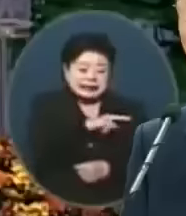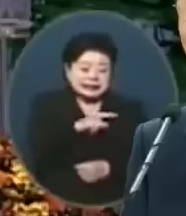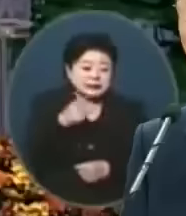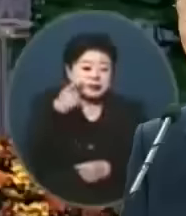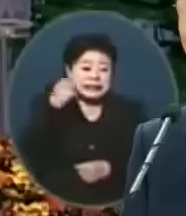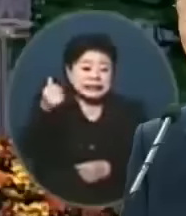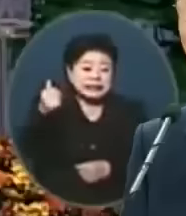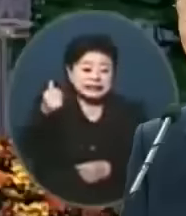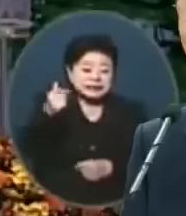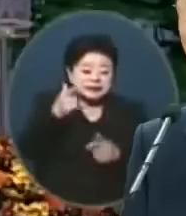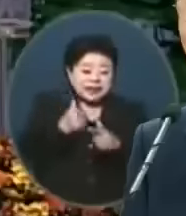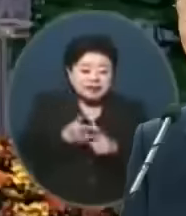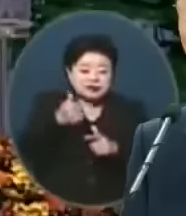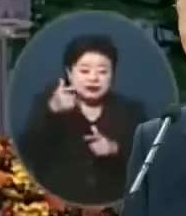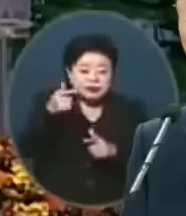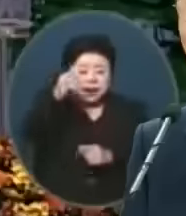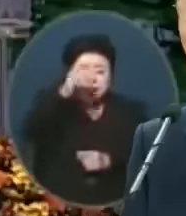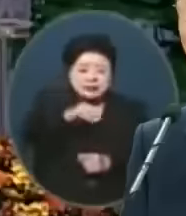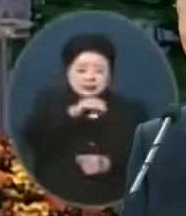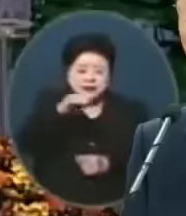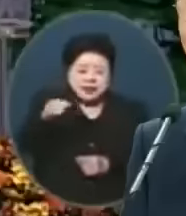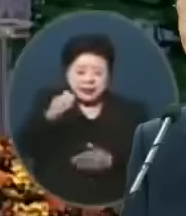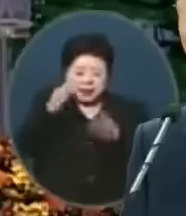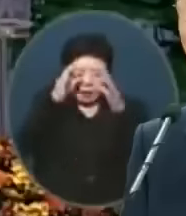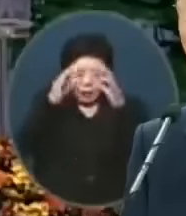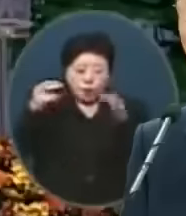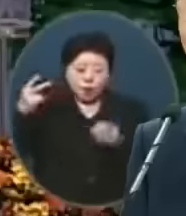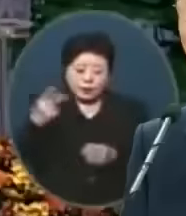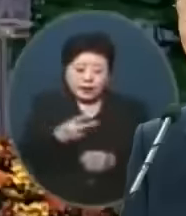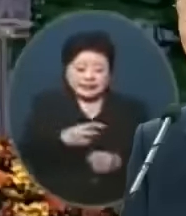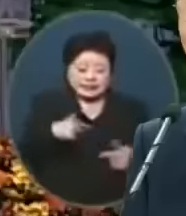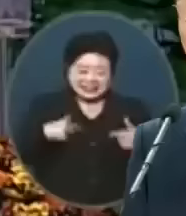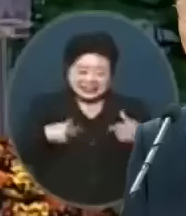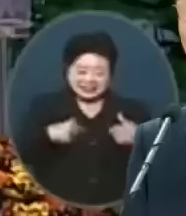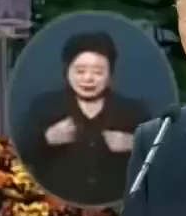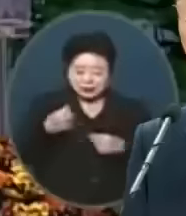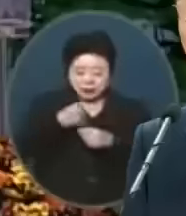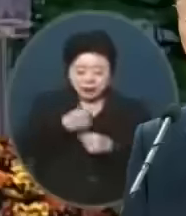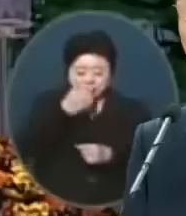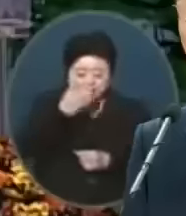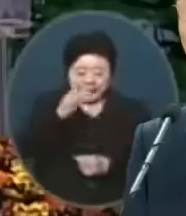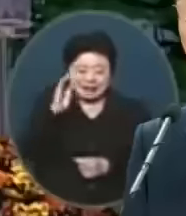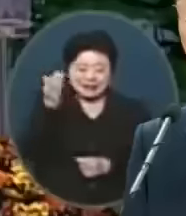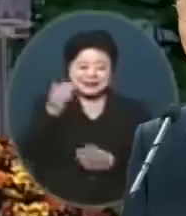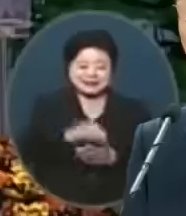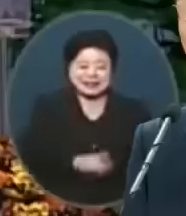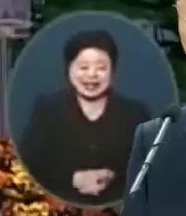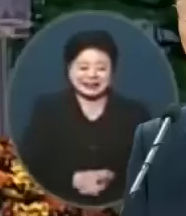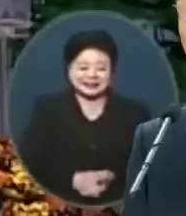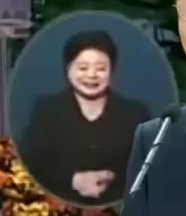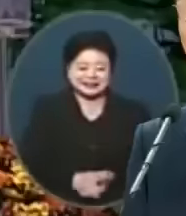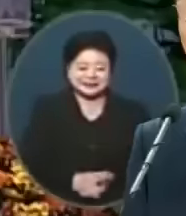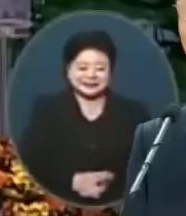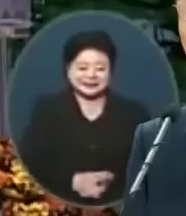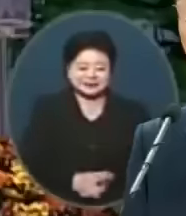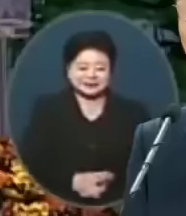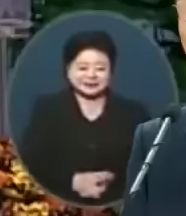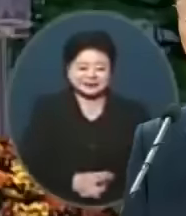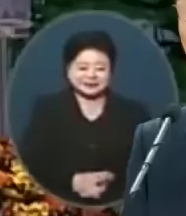그럴 때마다 예수님의 십자가를 바라보면 다시 기쁨을 회복할 수 있다고 그는 고백했습니다.